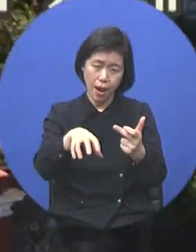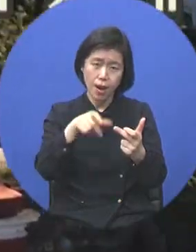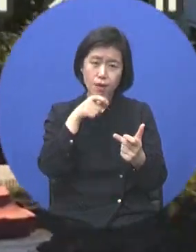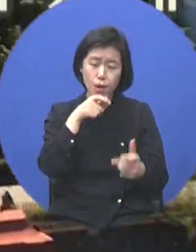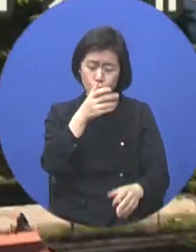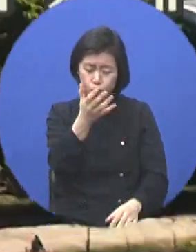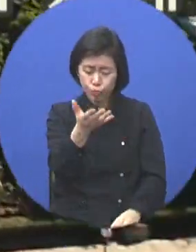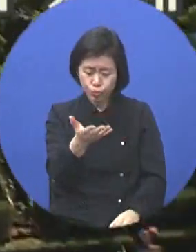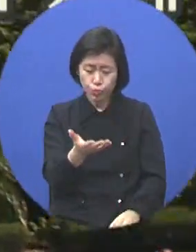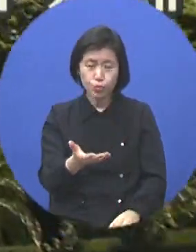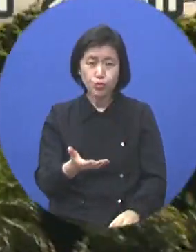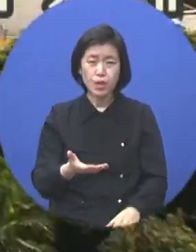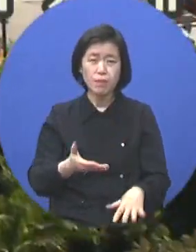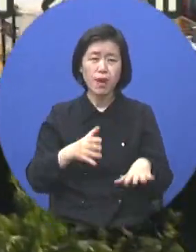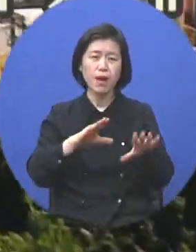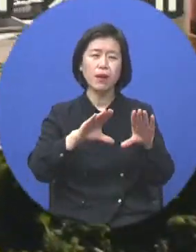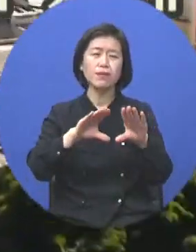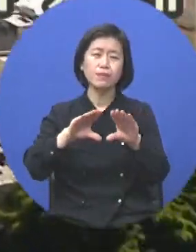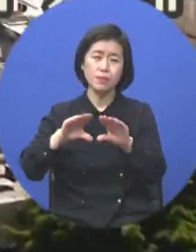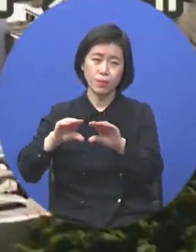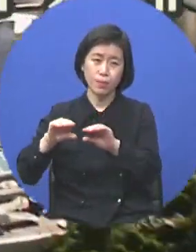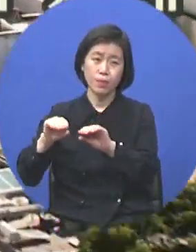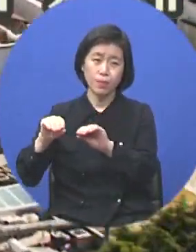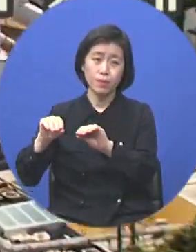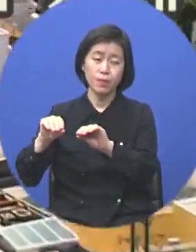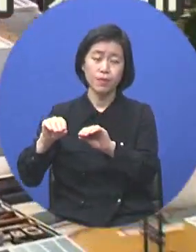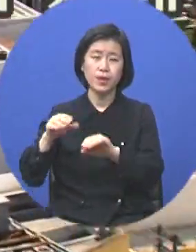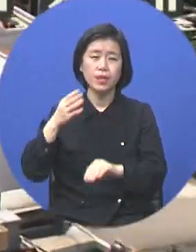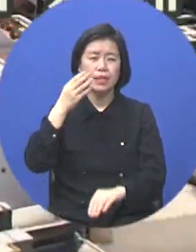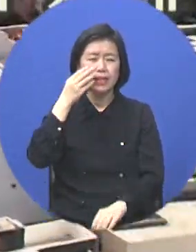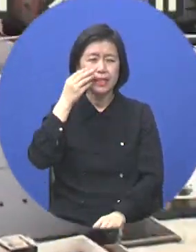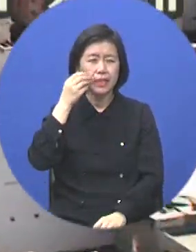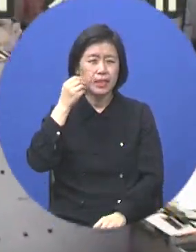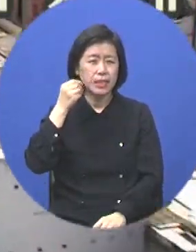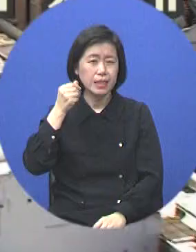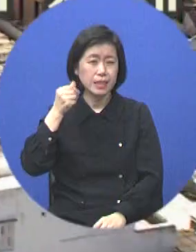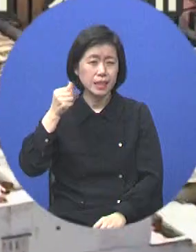산골짜기에 물이 마르고